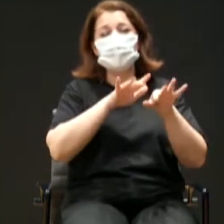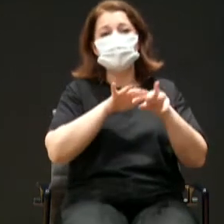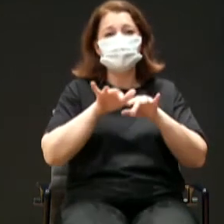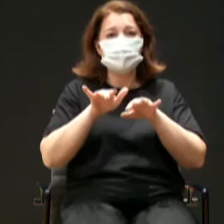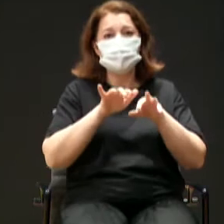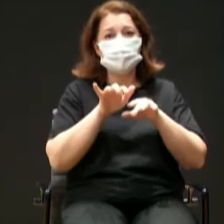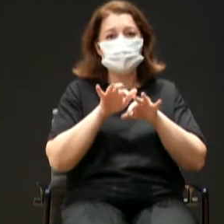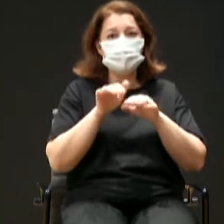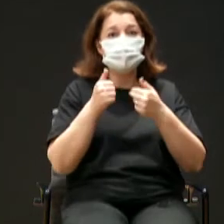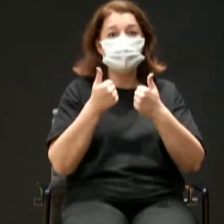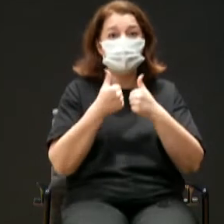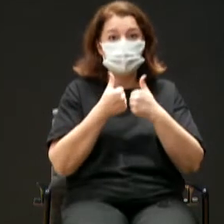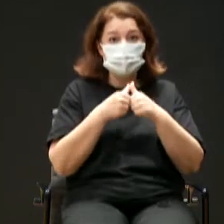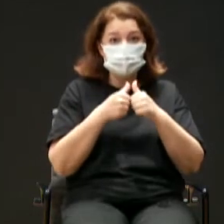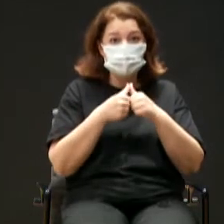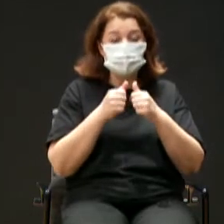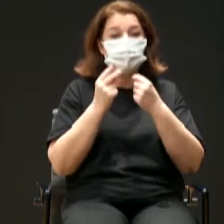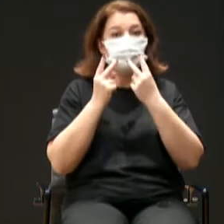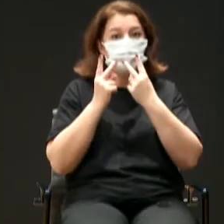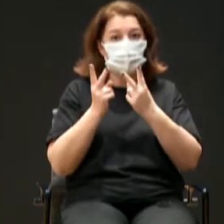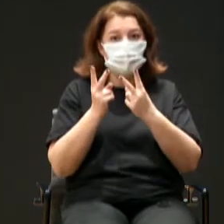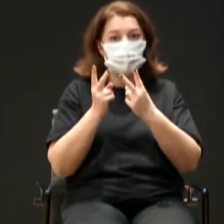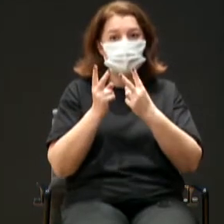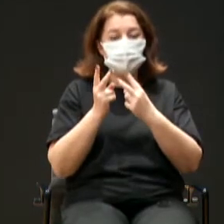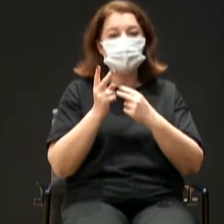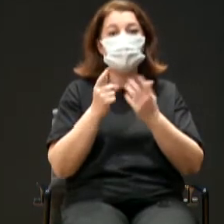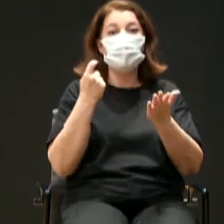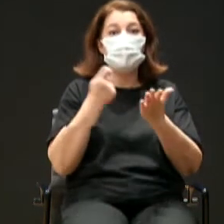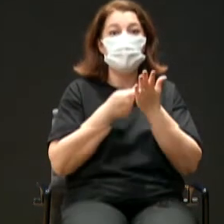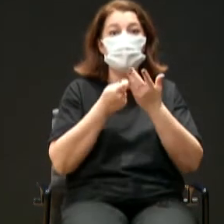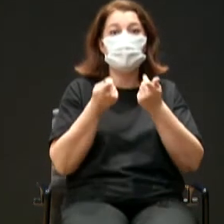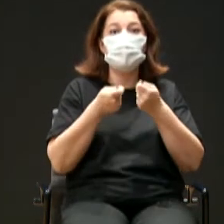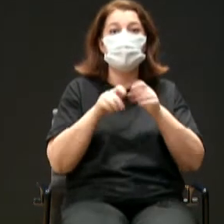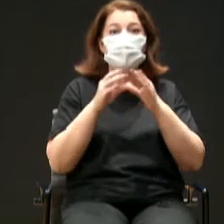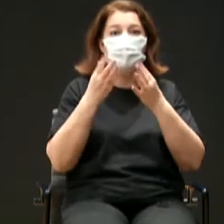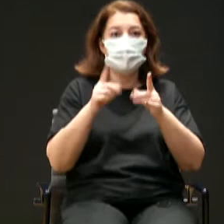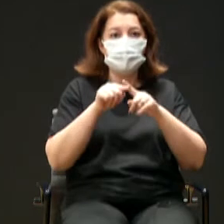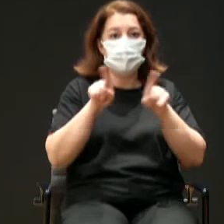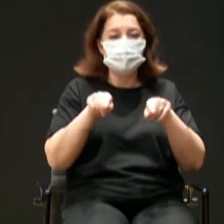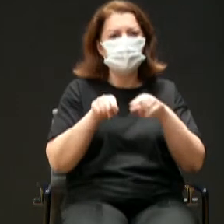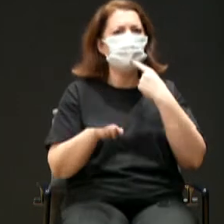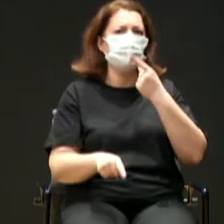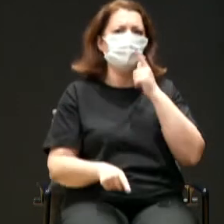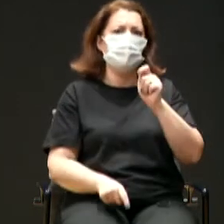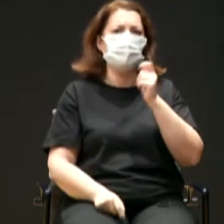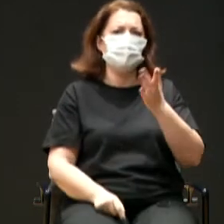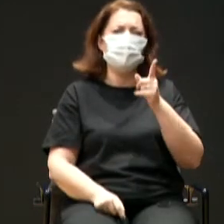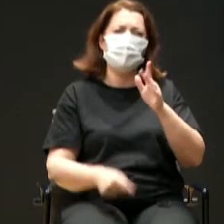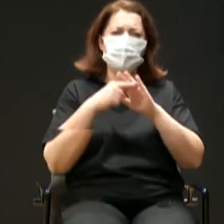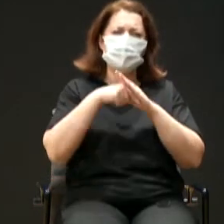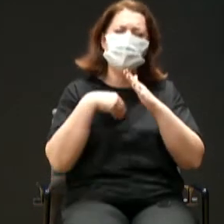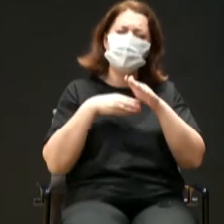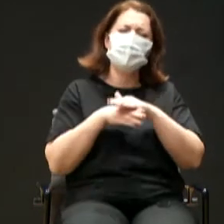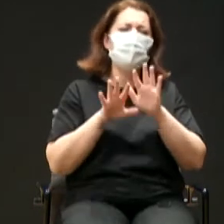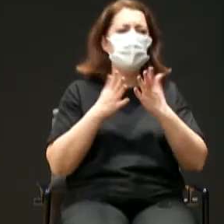sekreterinin eşinin tarafından bedelsiz verdiğiniz arsaları konuşacaksınız o zaman. Bu detaylara girmiyorum